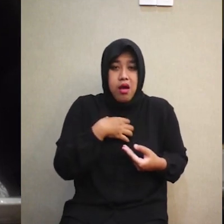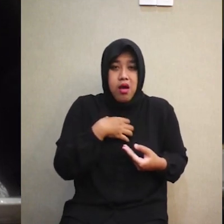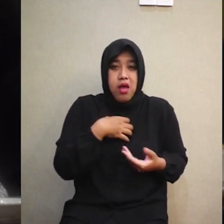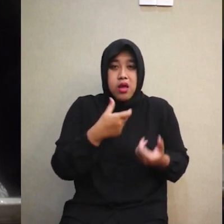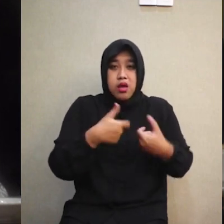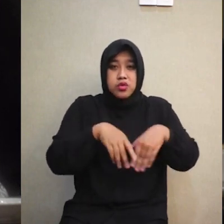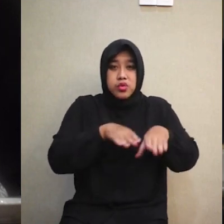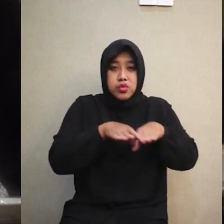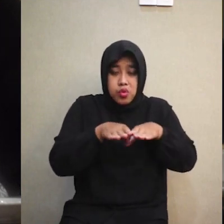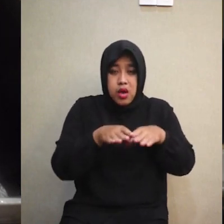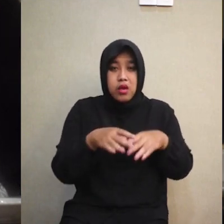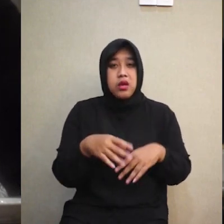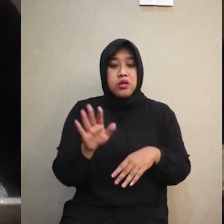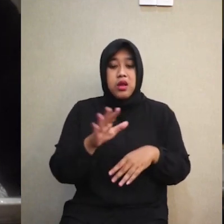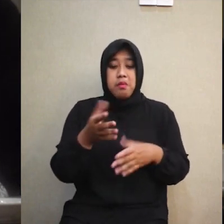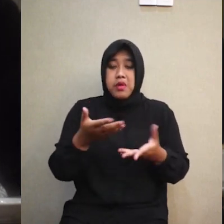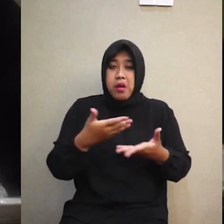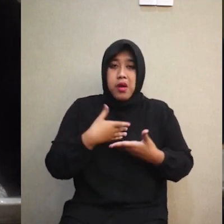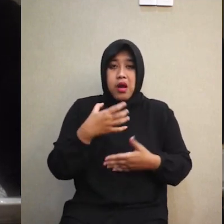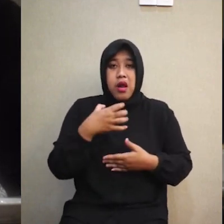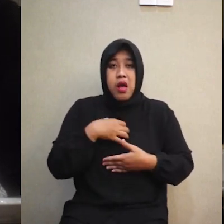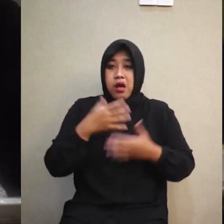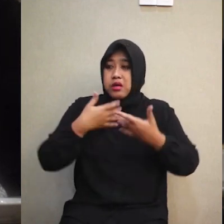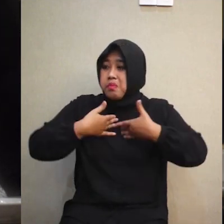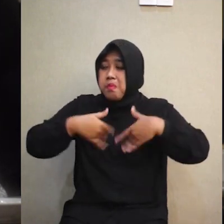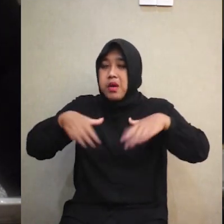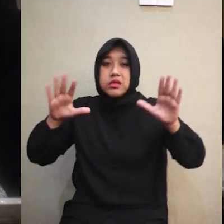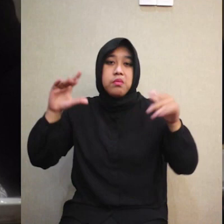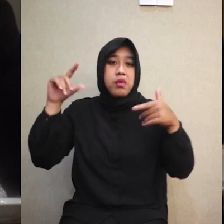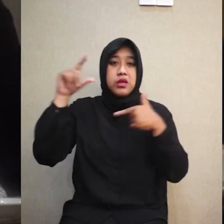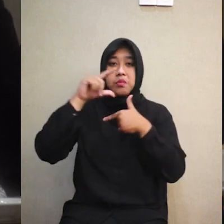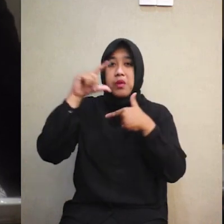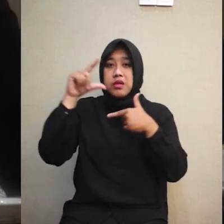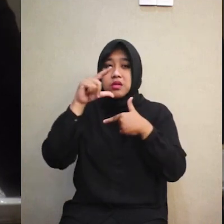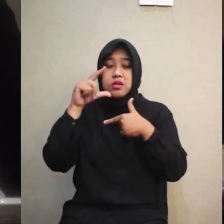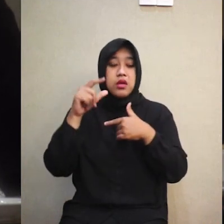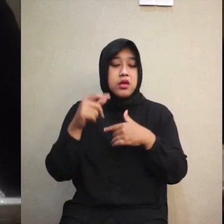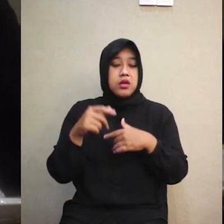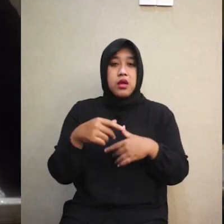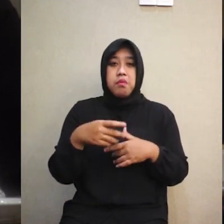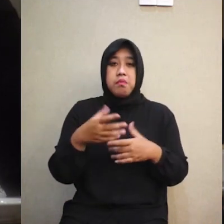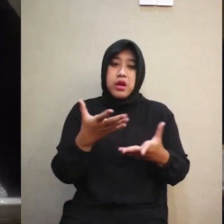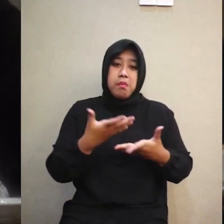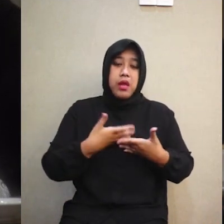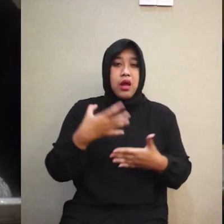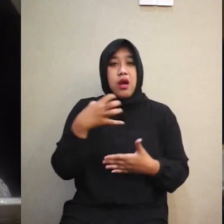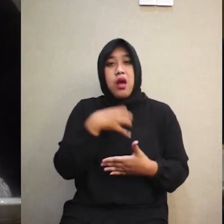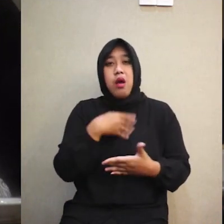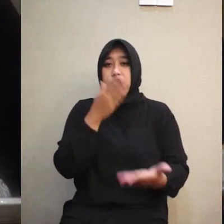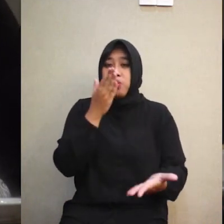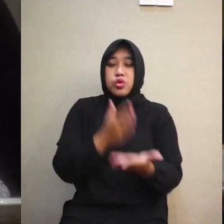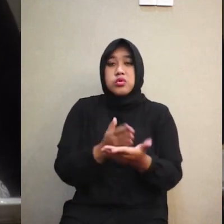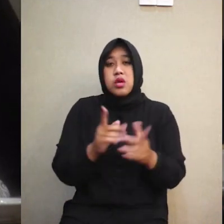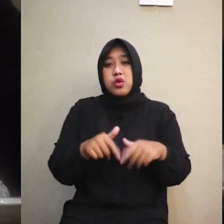kebebasan untuk apa namanya berekspresi menentukan dimana dia harus tinggal dan seterusnya itu juga